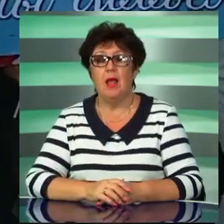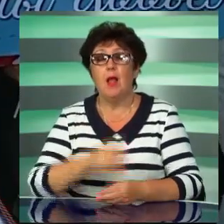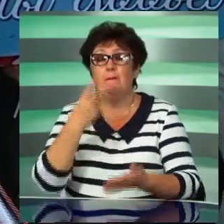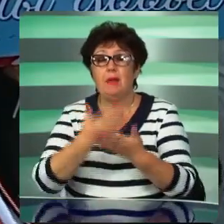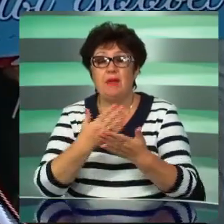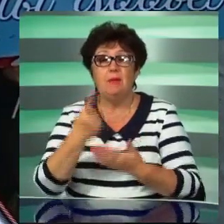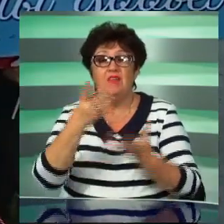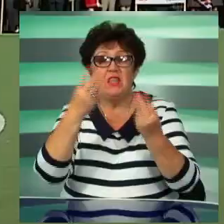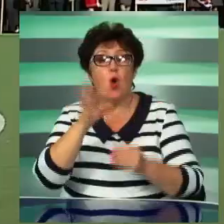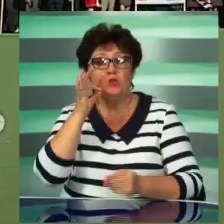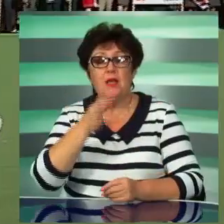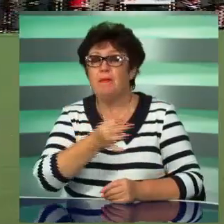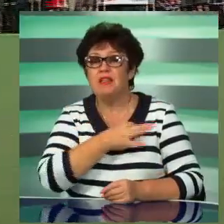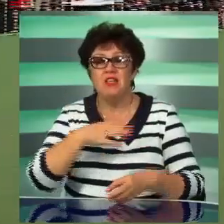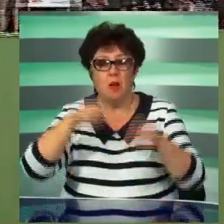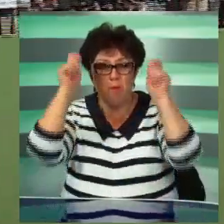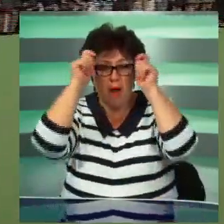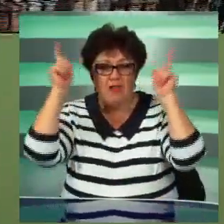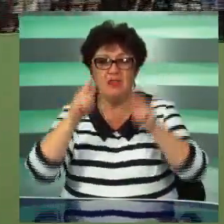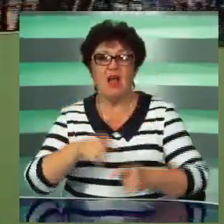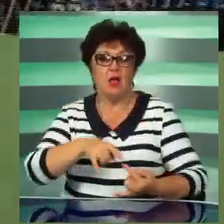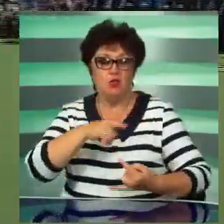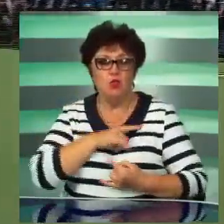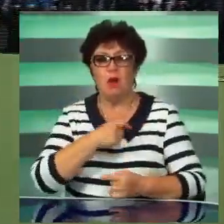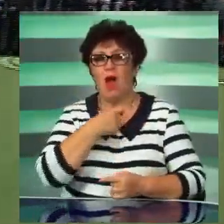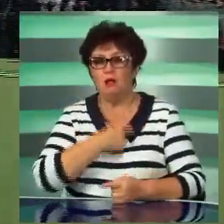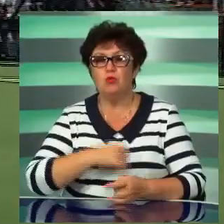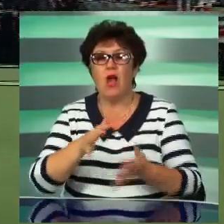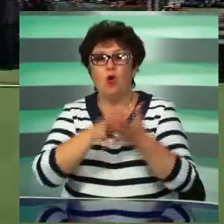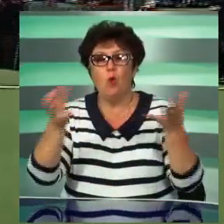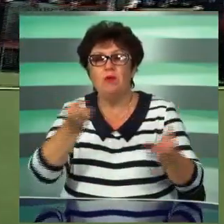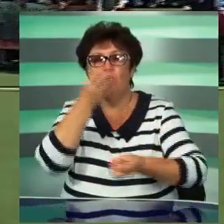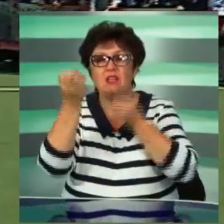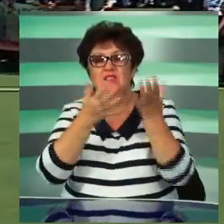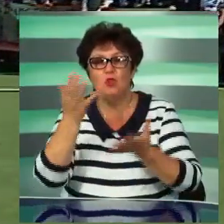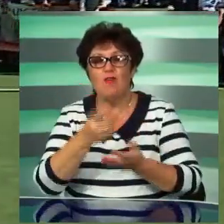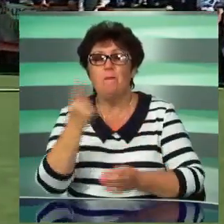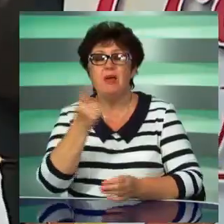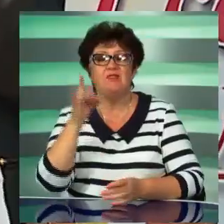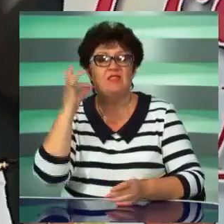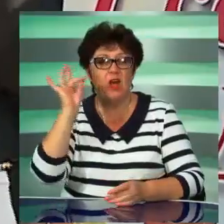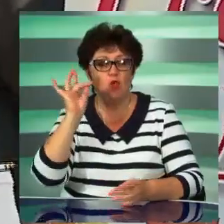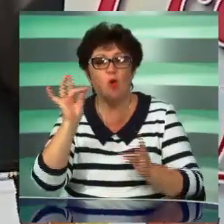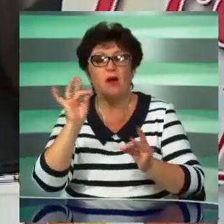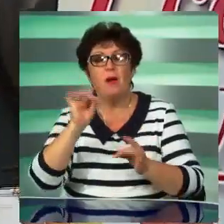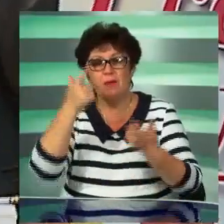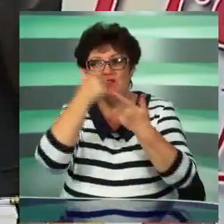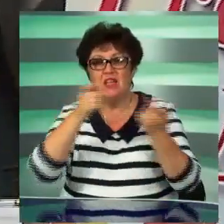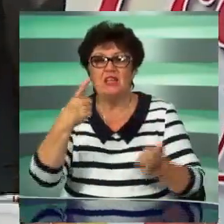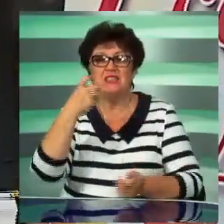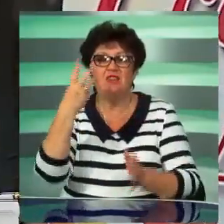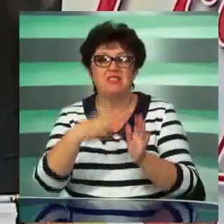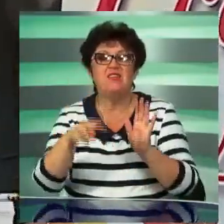первого дня осени. Белоснежные банты, строгие костюмы, галстуки и огромные букеты цветов. Первый звонок в этом году прозвенел для